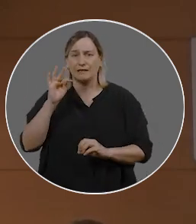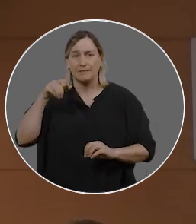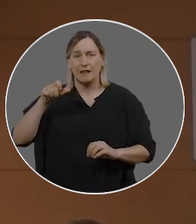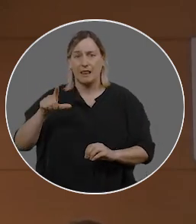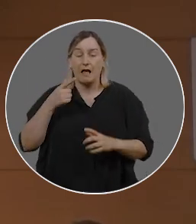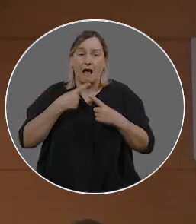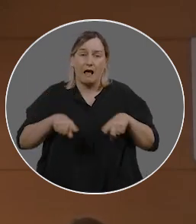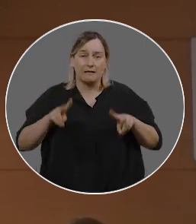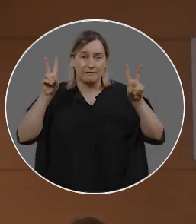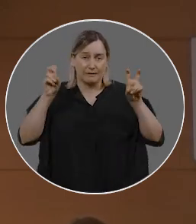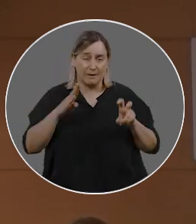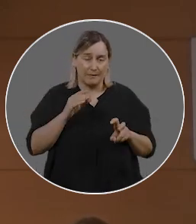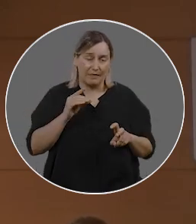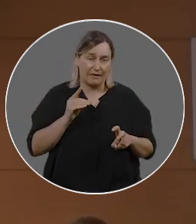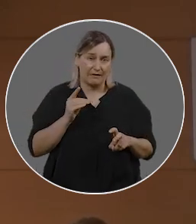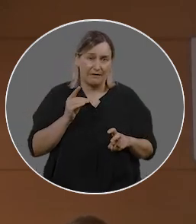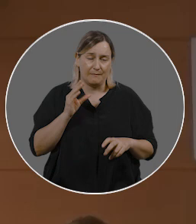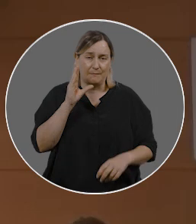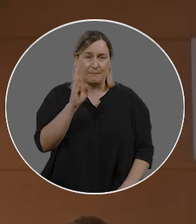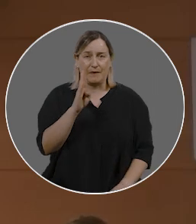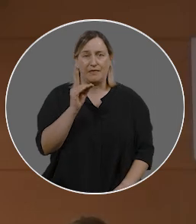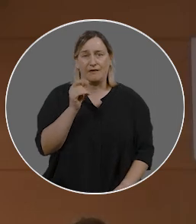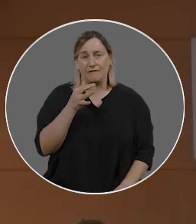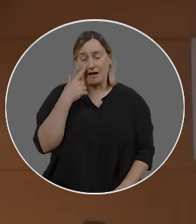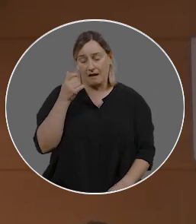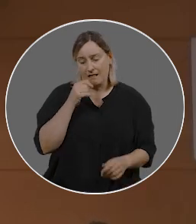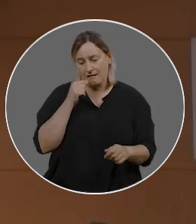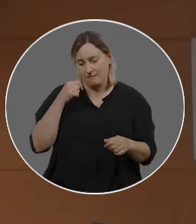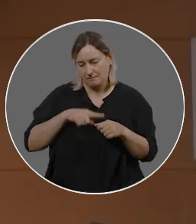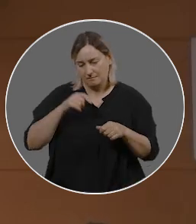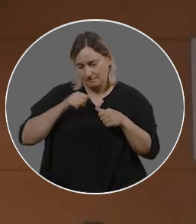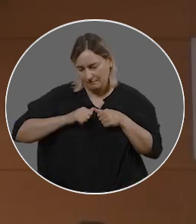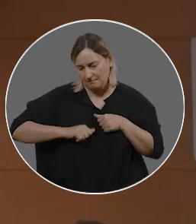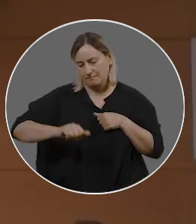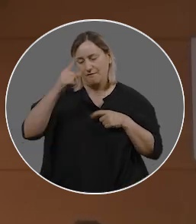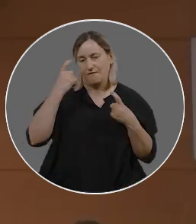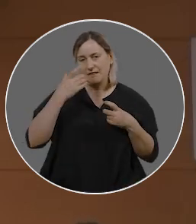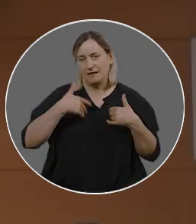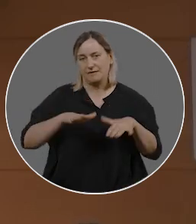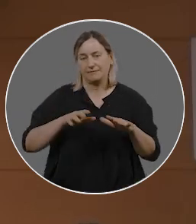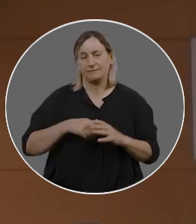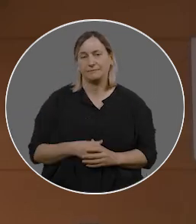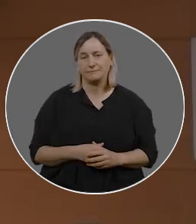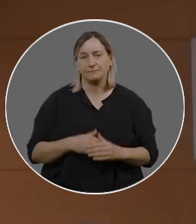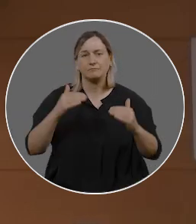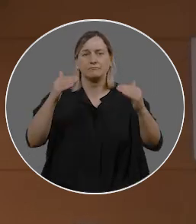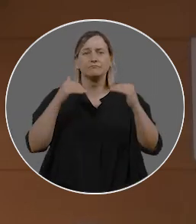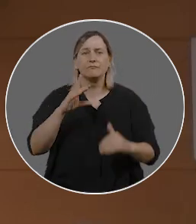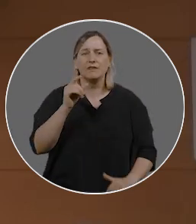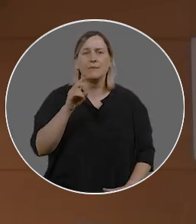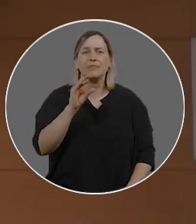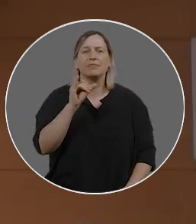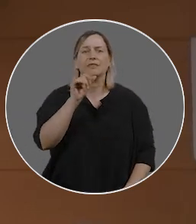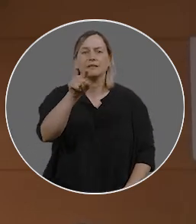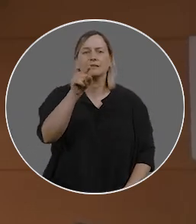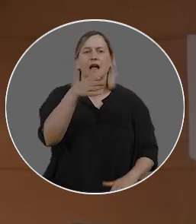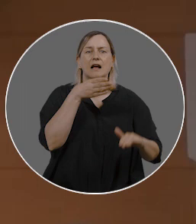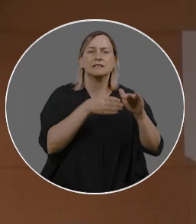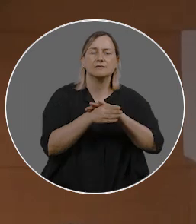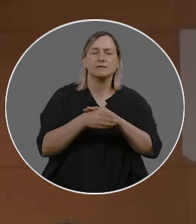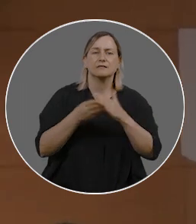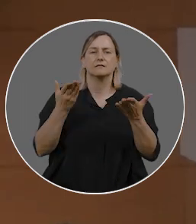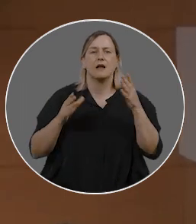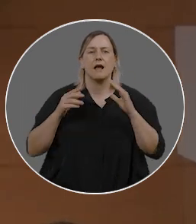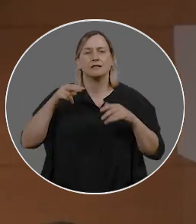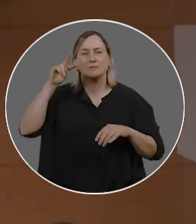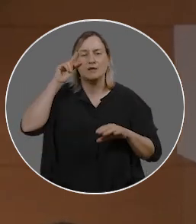és el dels PDFs, que aquí sí que tenim recorregut important a fer. David, accessibilitat versus experiència d'usuari,